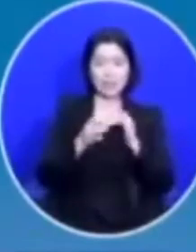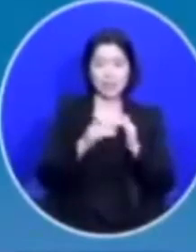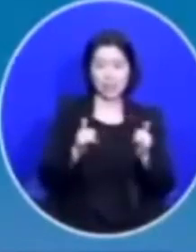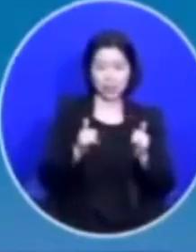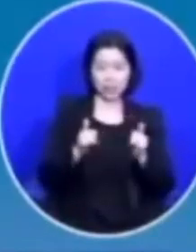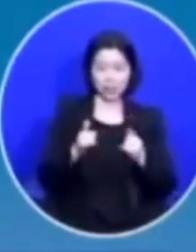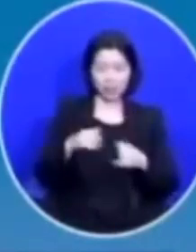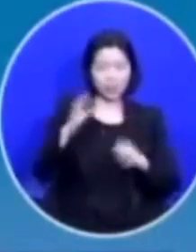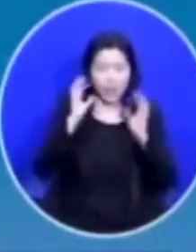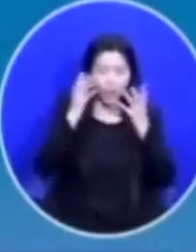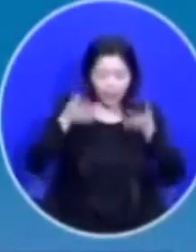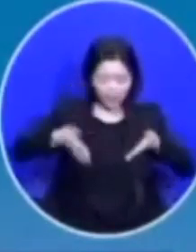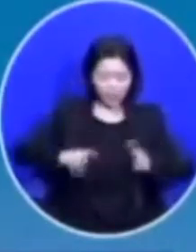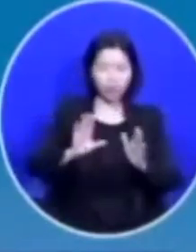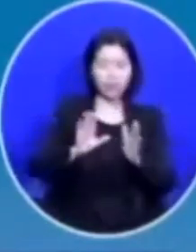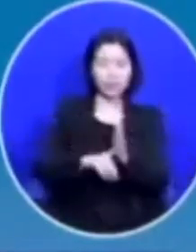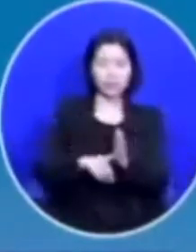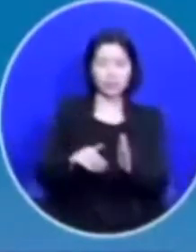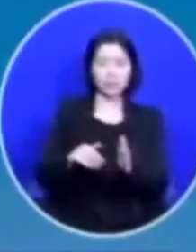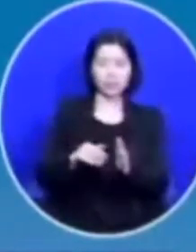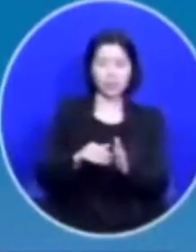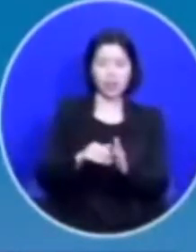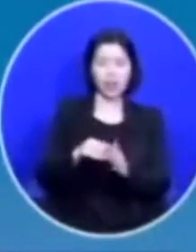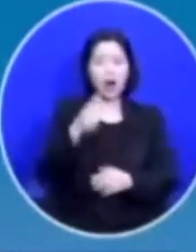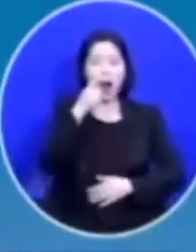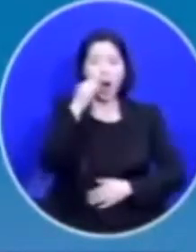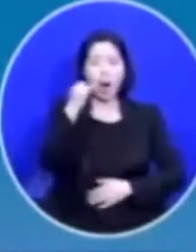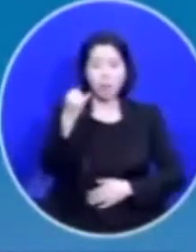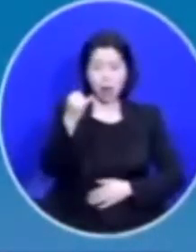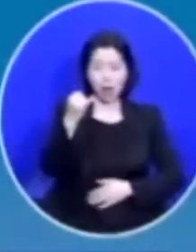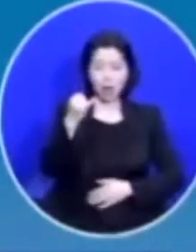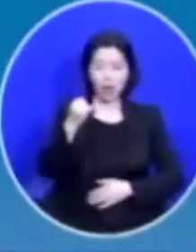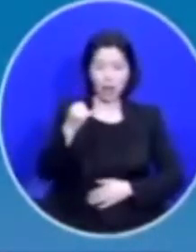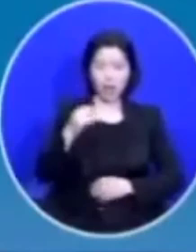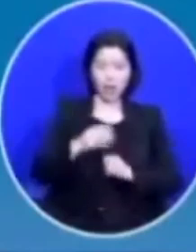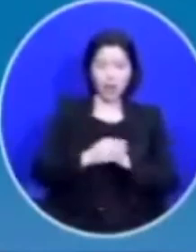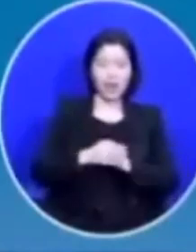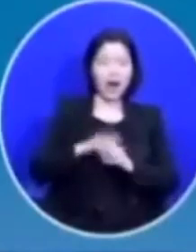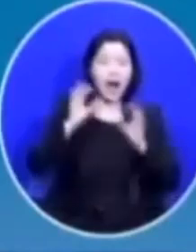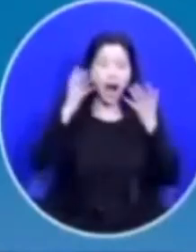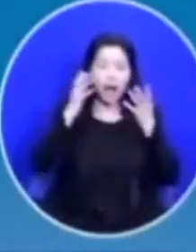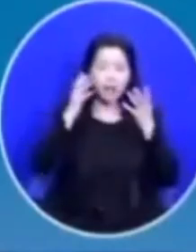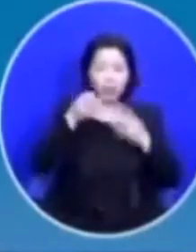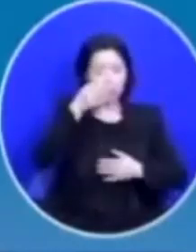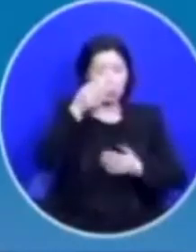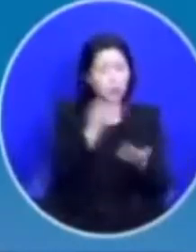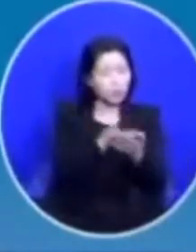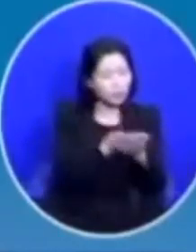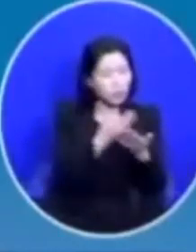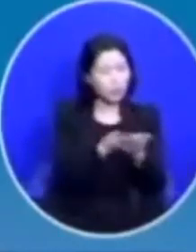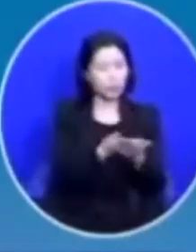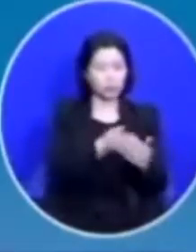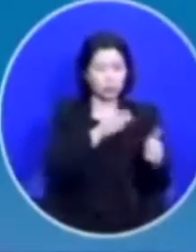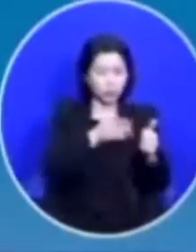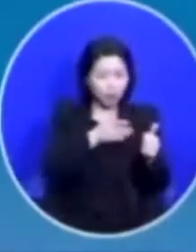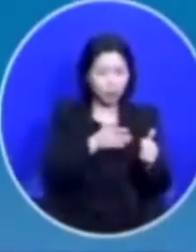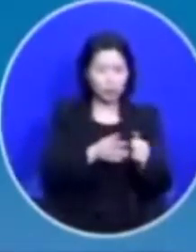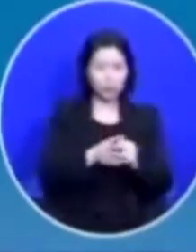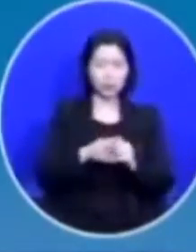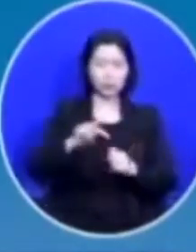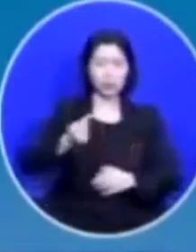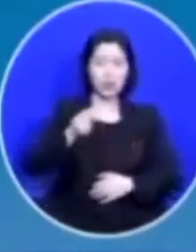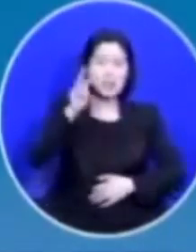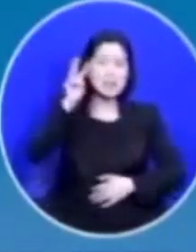마리아가 태어났을 때 그 엄마가 산모가 아이를 보여 달라고 그렇게 요구하는 데도